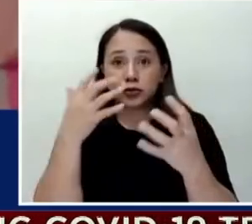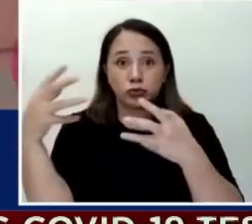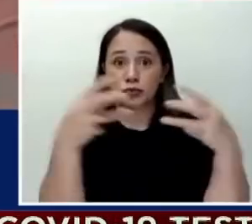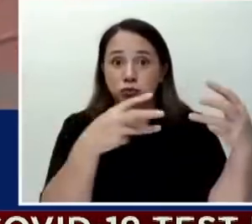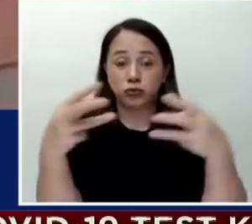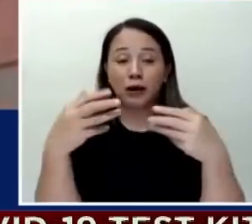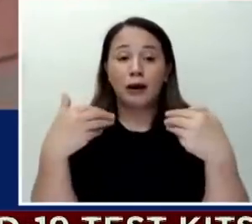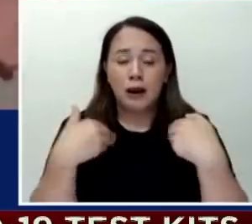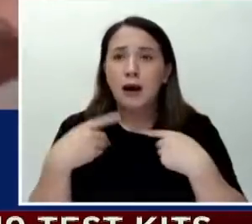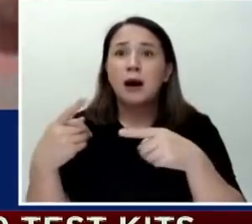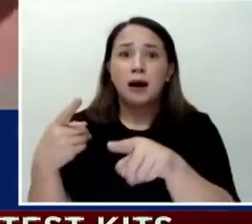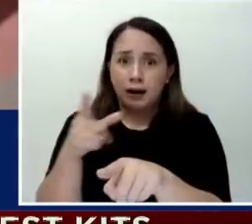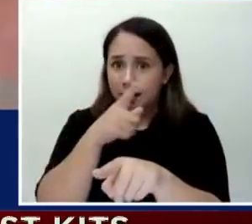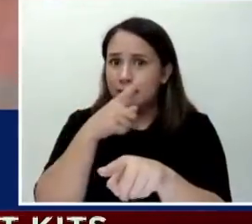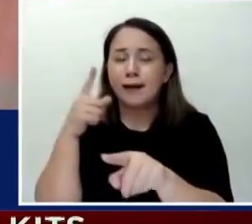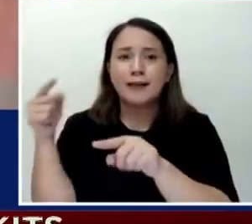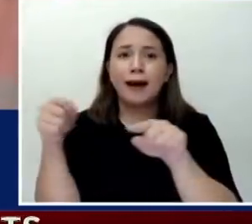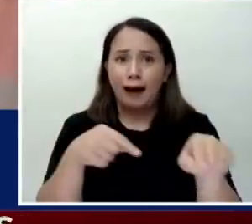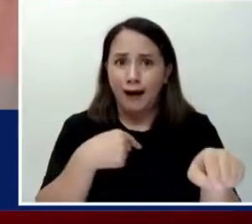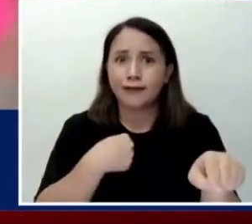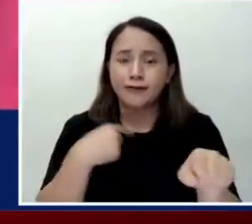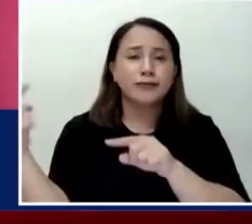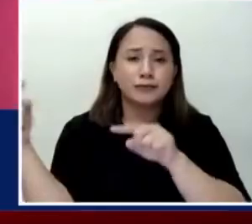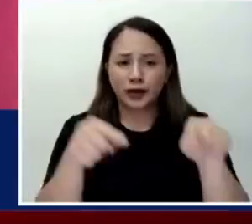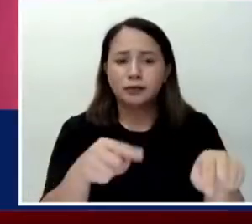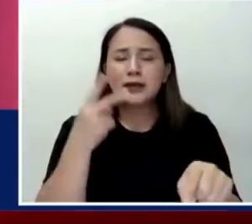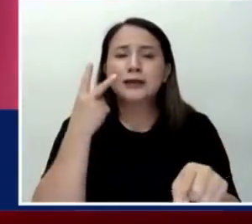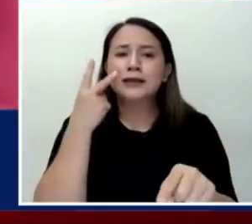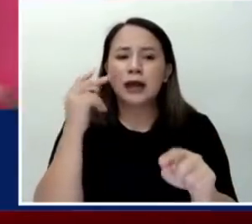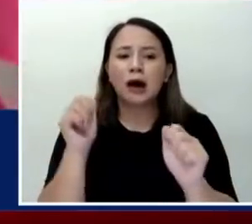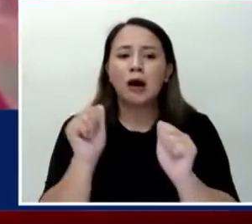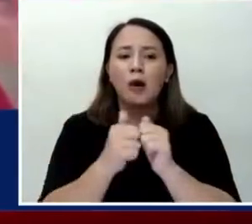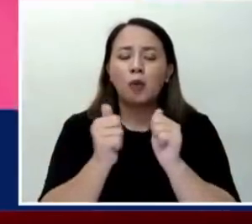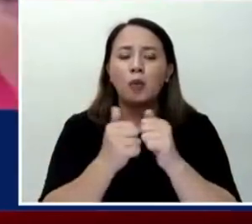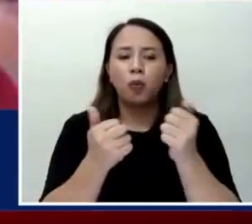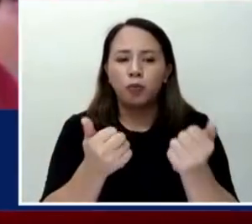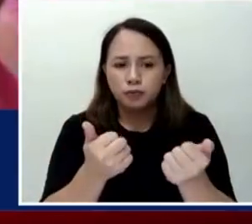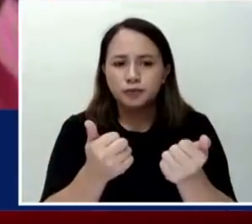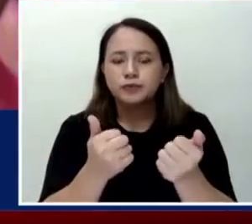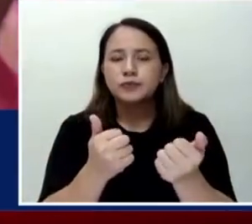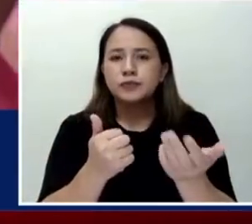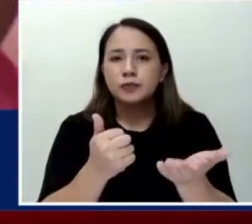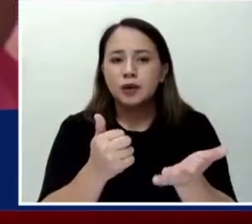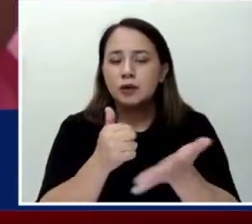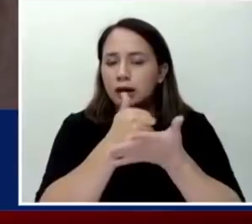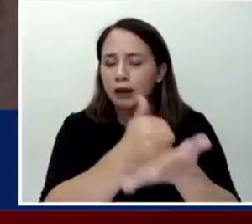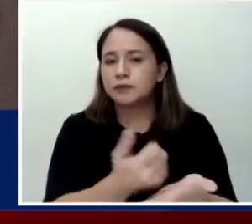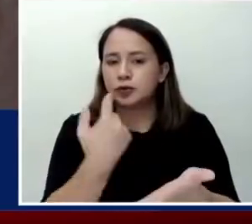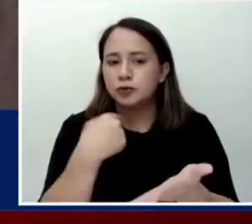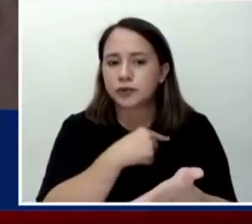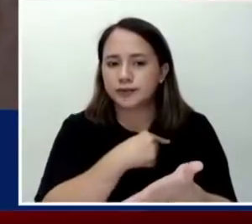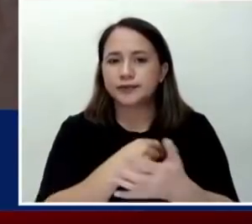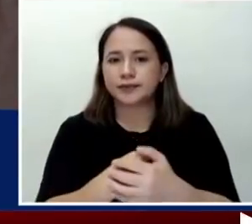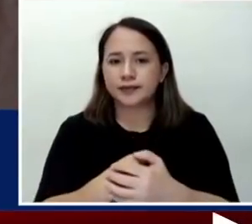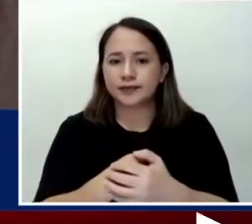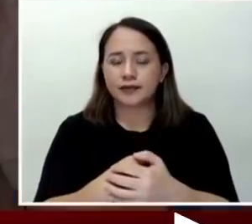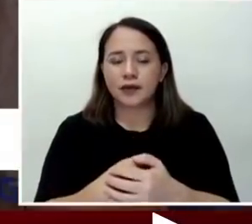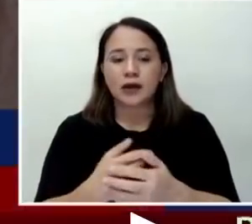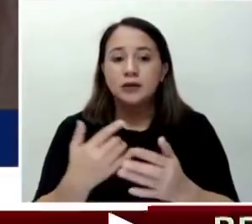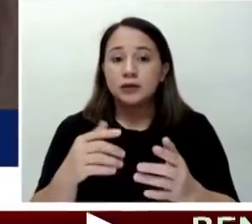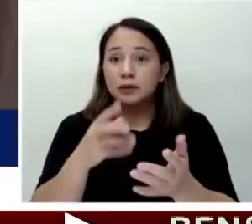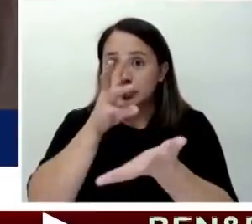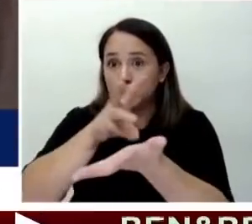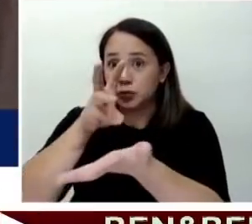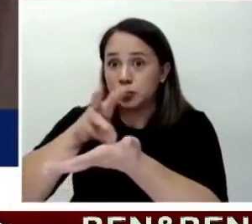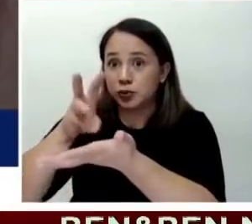Present po talaga siya on the ground at nakita po namin yung tulong niya sa amin, long term pati short term po. Sa mga bayang pinupuntahan ni